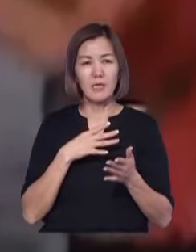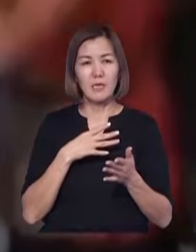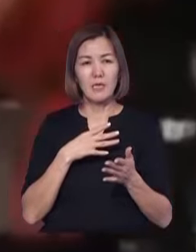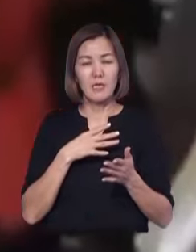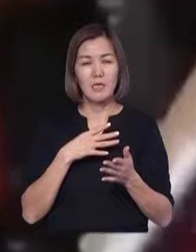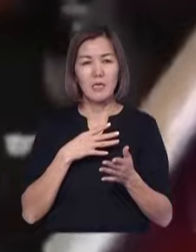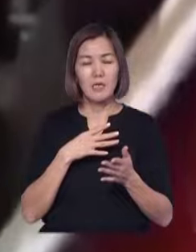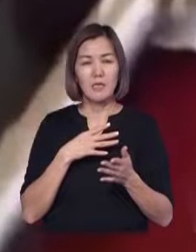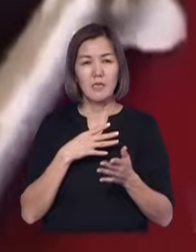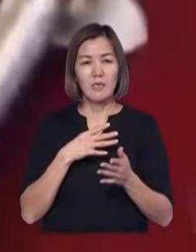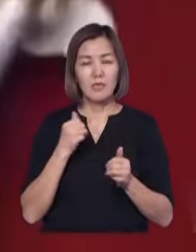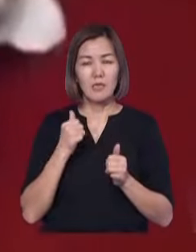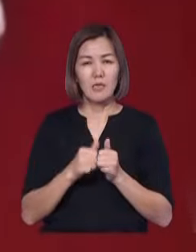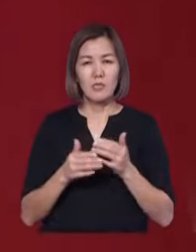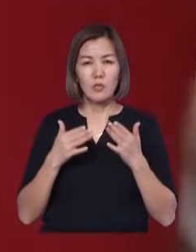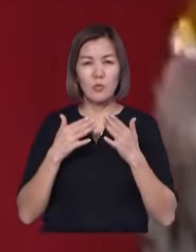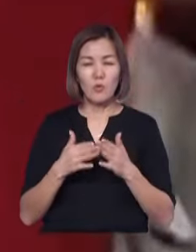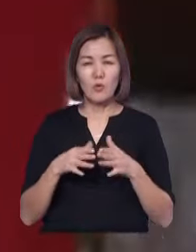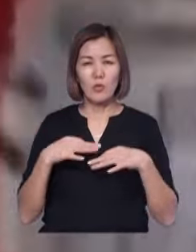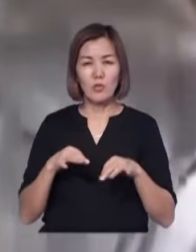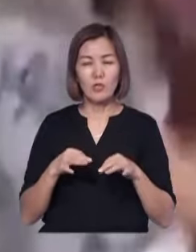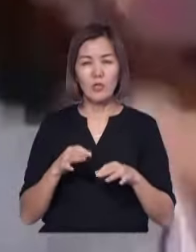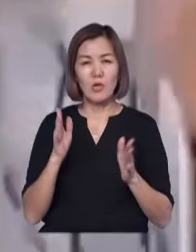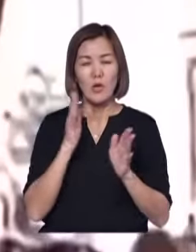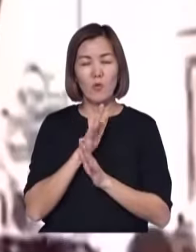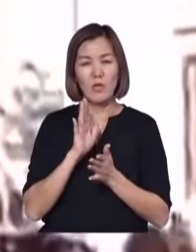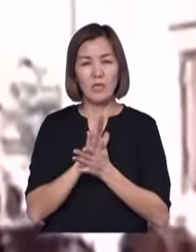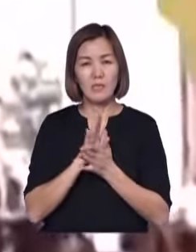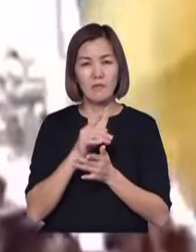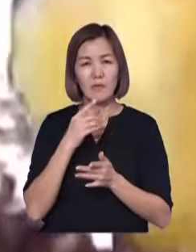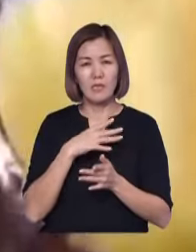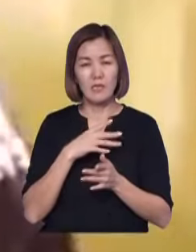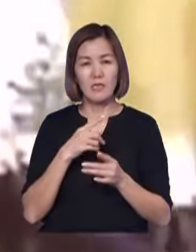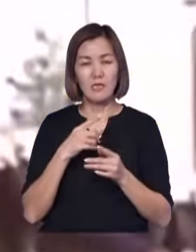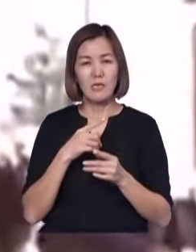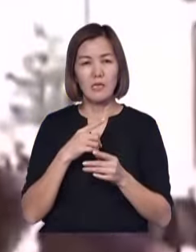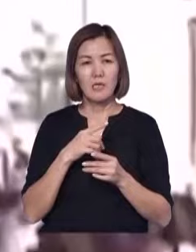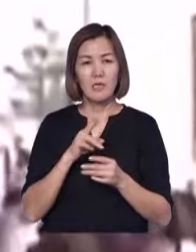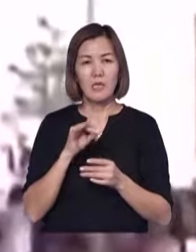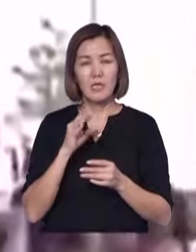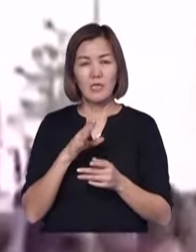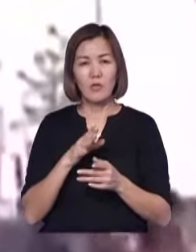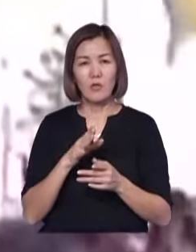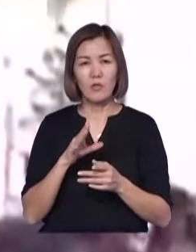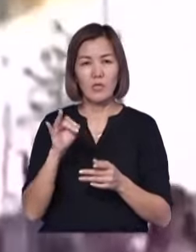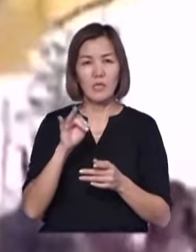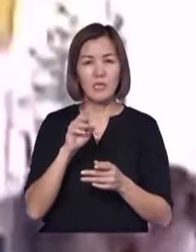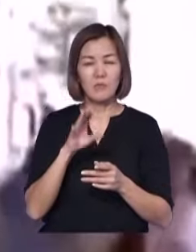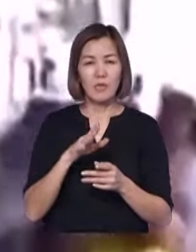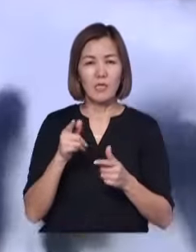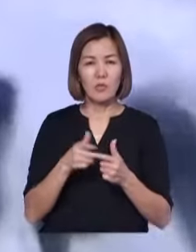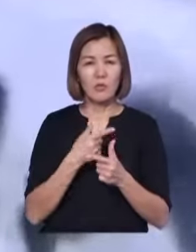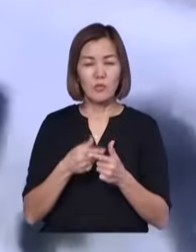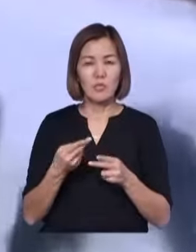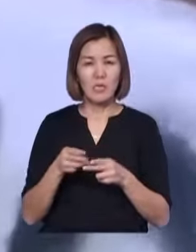жұрт круиздік лайнер мен көліктің көптігінен ауада ластанып жатқанын айтады. Канар аралдары Каталониядан кейін Испанияның туристер арасында